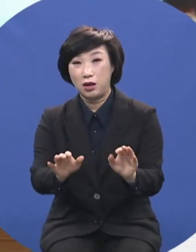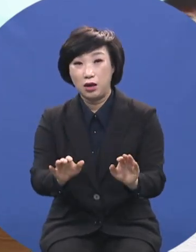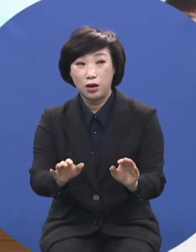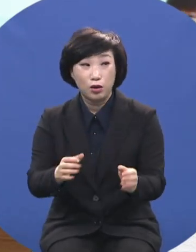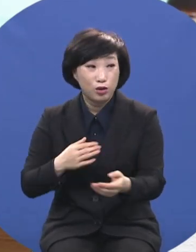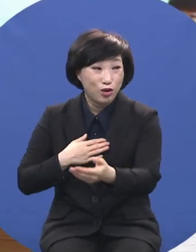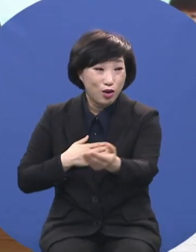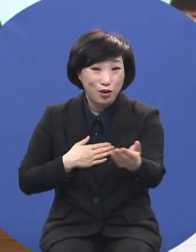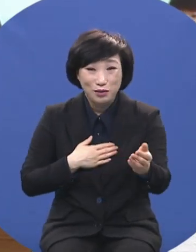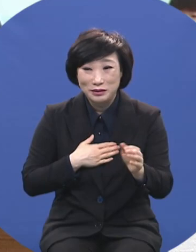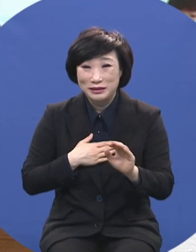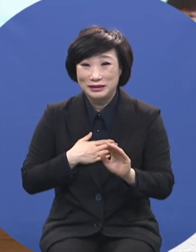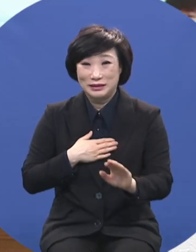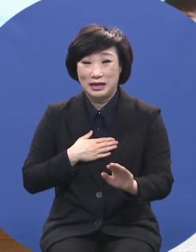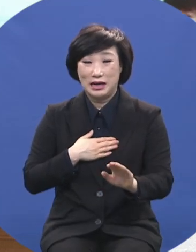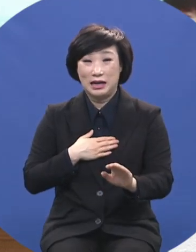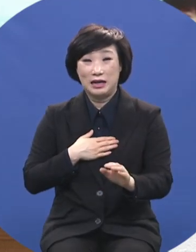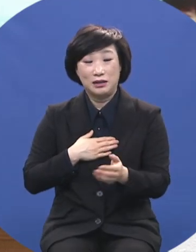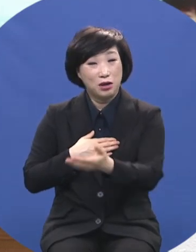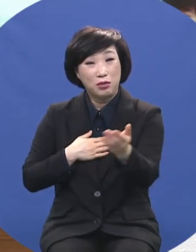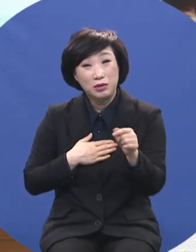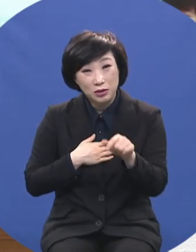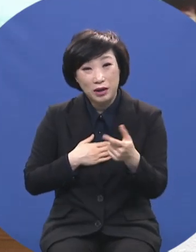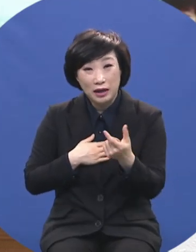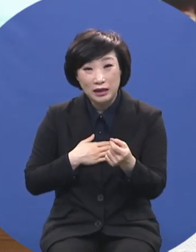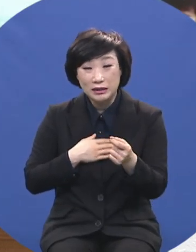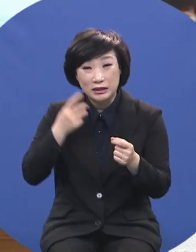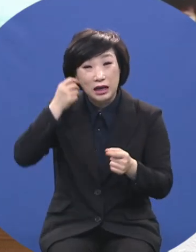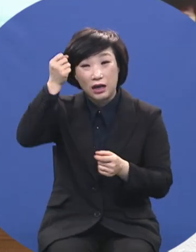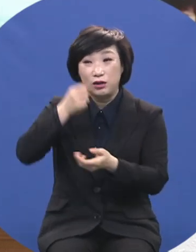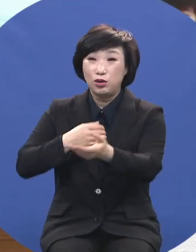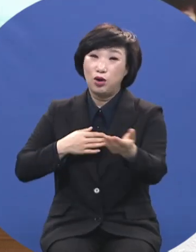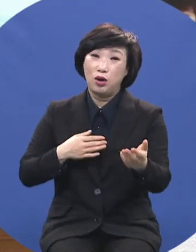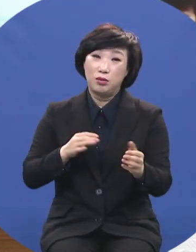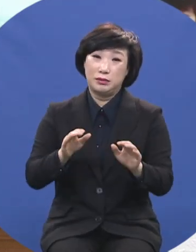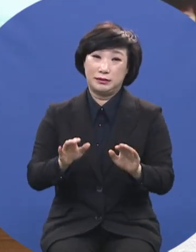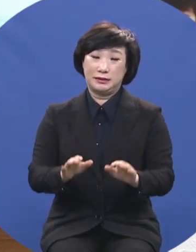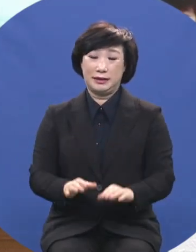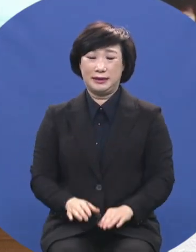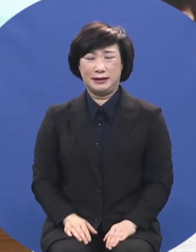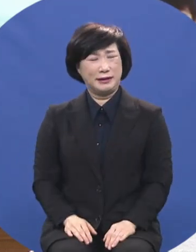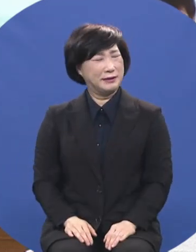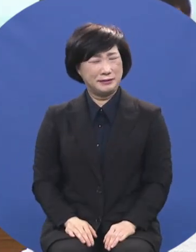여러분 그쯤 생각한다면 당신은